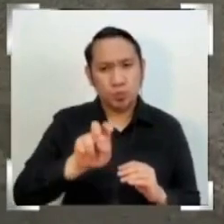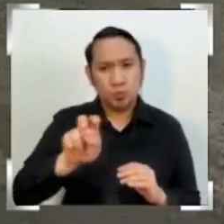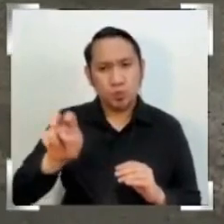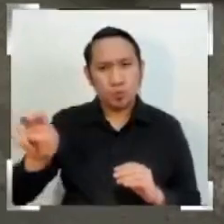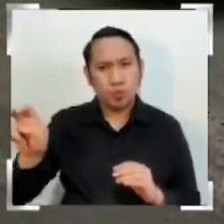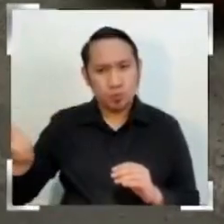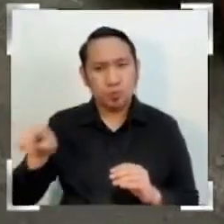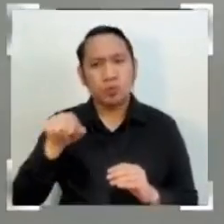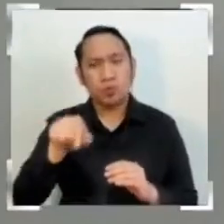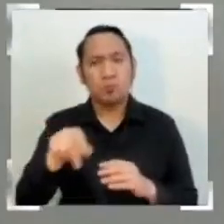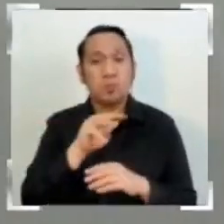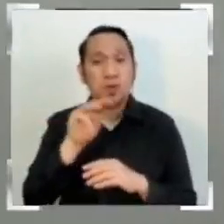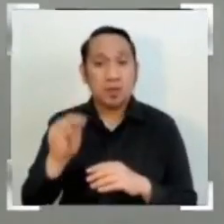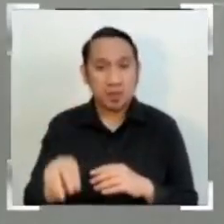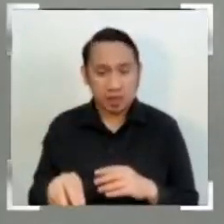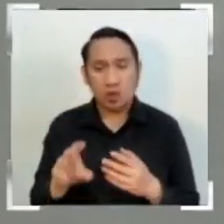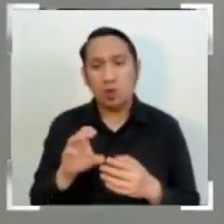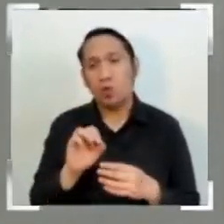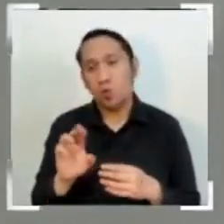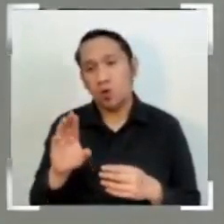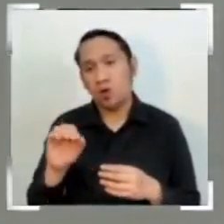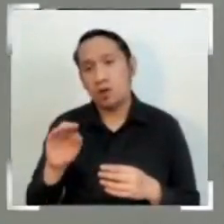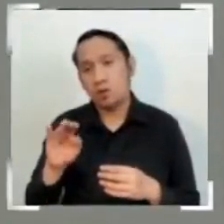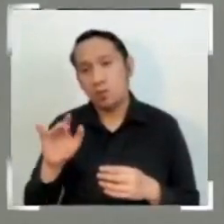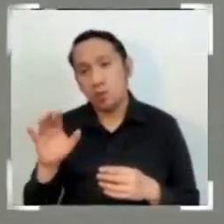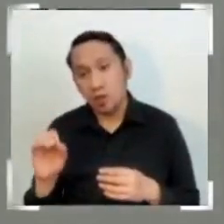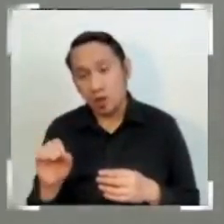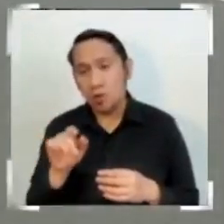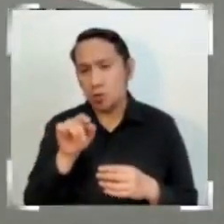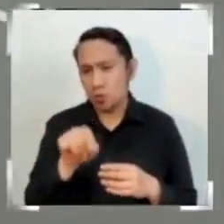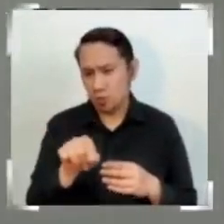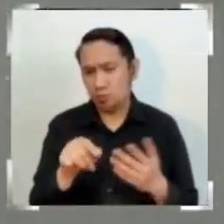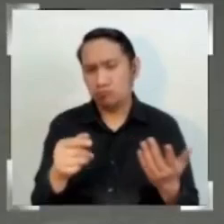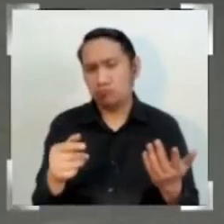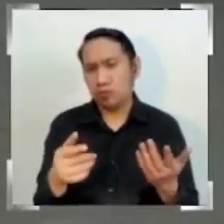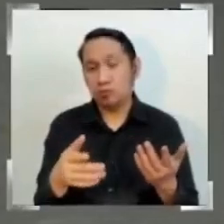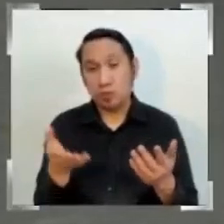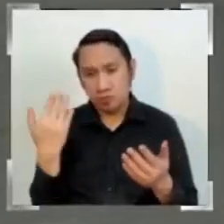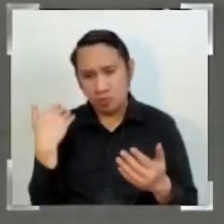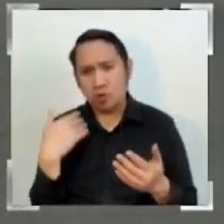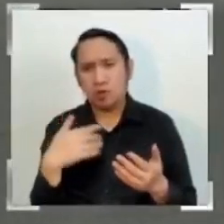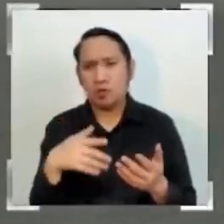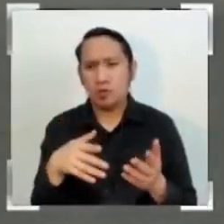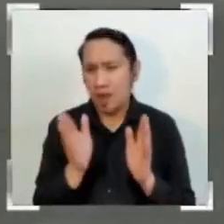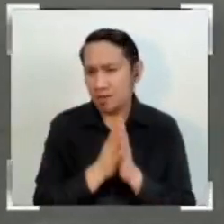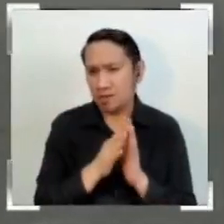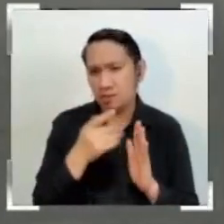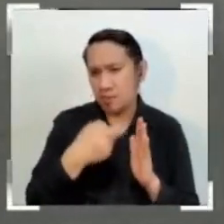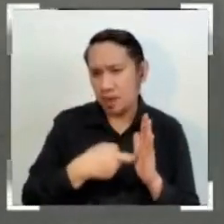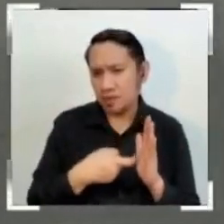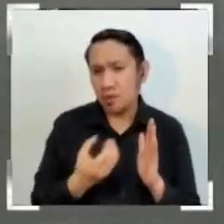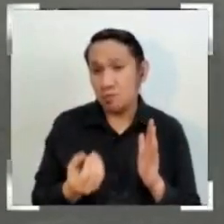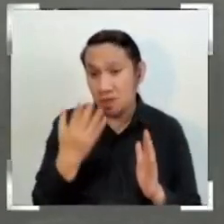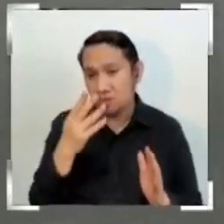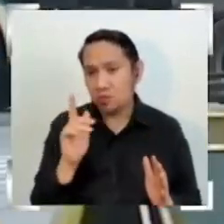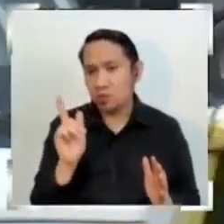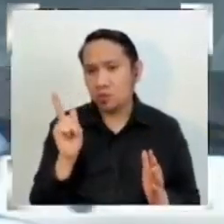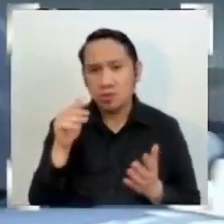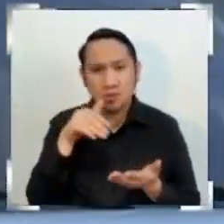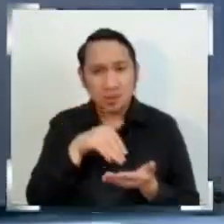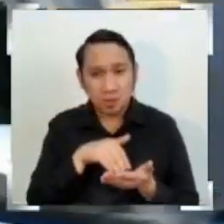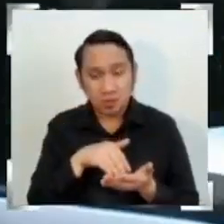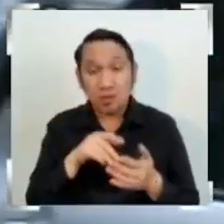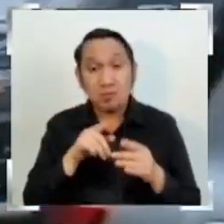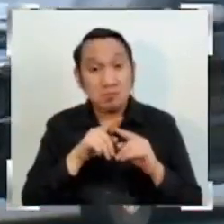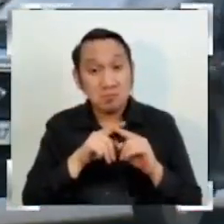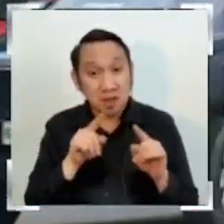Kabuyaw, ang dating sinisingil mo ay 20,000. Mm-hmm. Siguro marahil kailangan magdagdag tayo